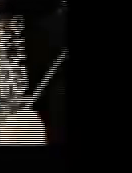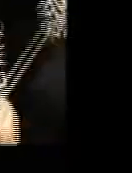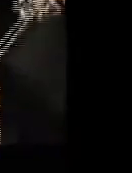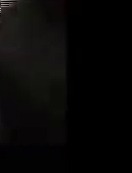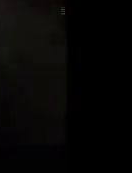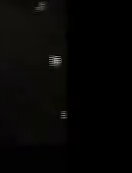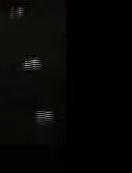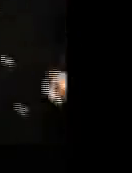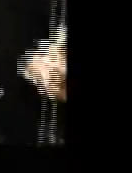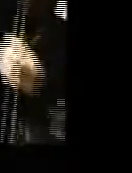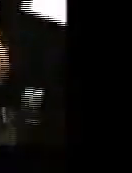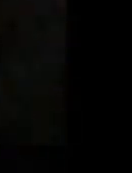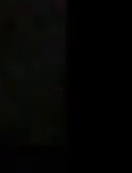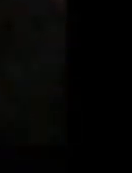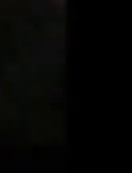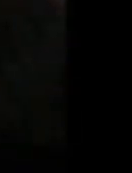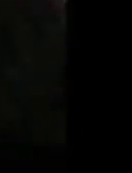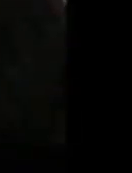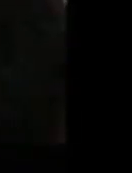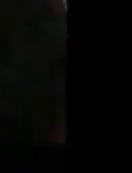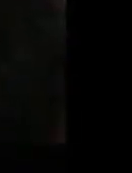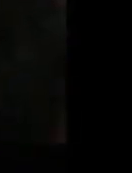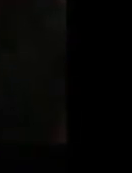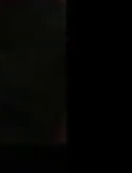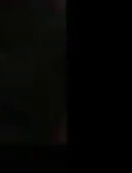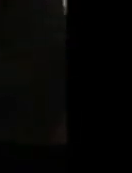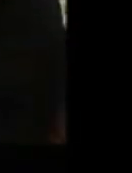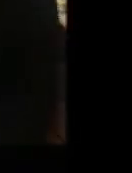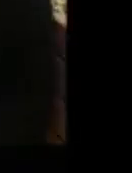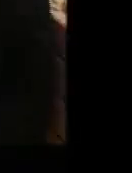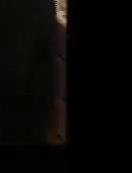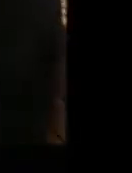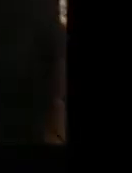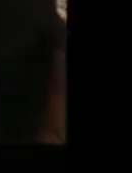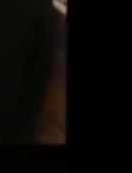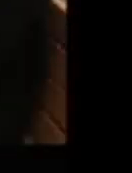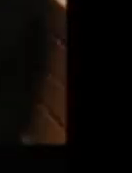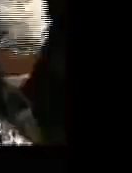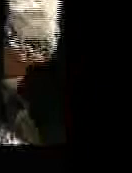어머.